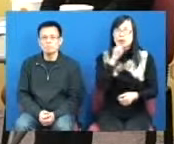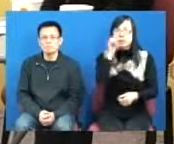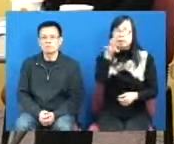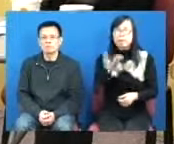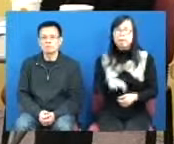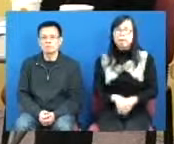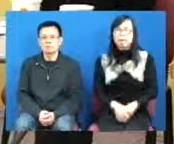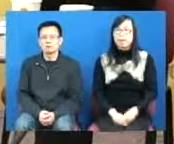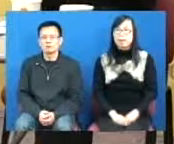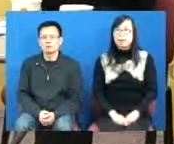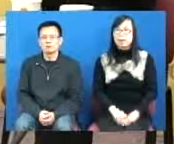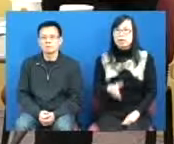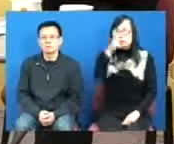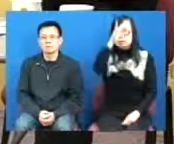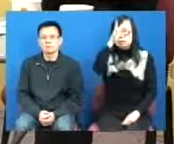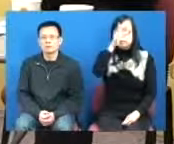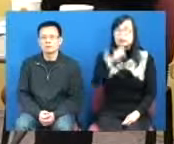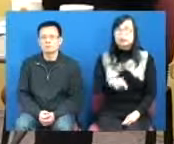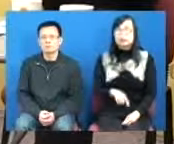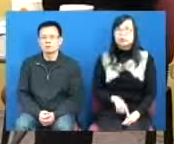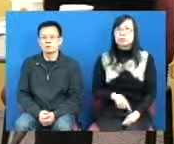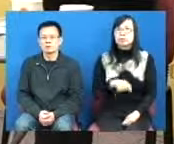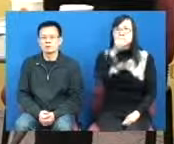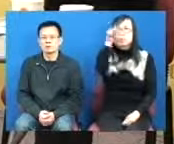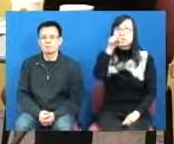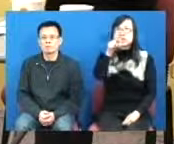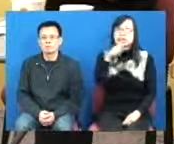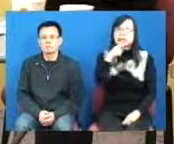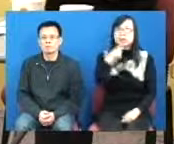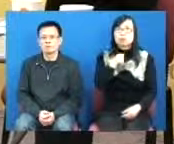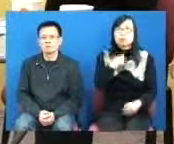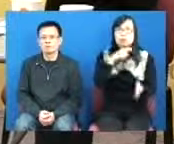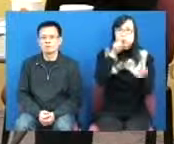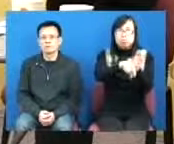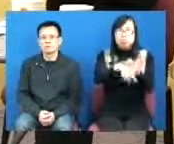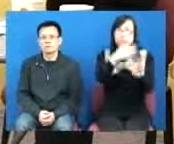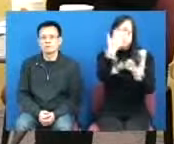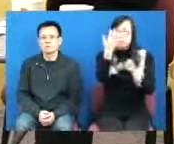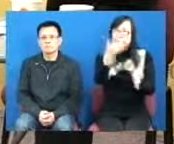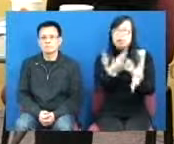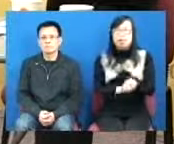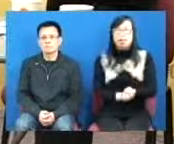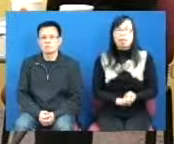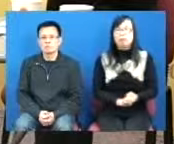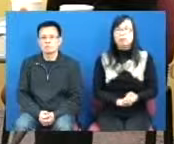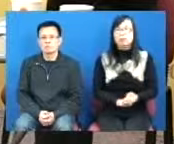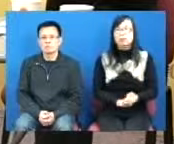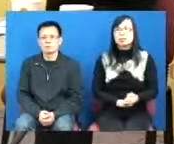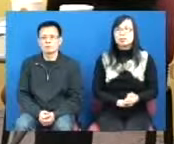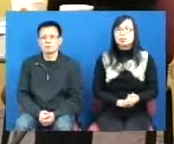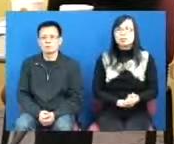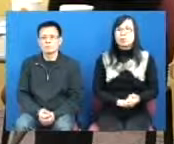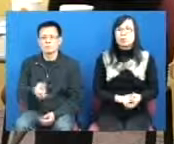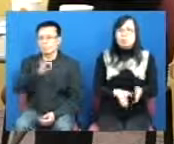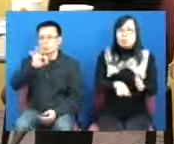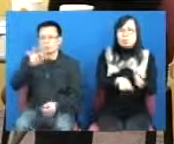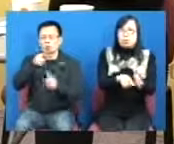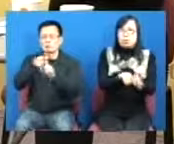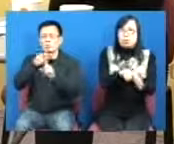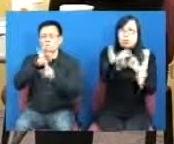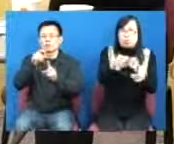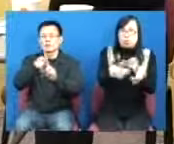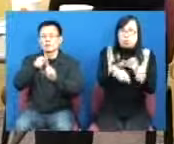那個政府究竟要儲備多少才夠呢他越儲越